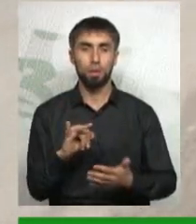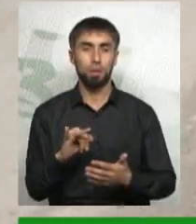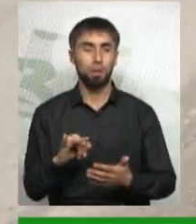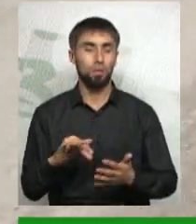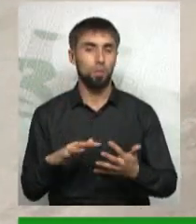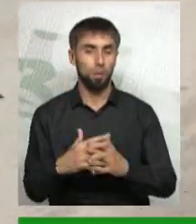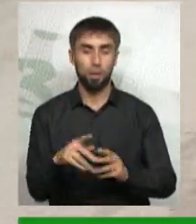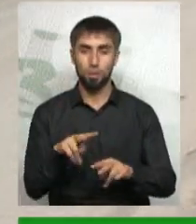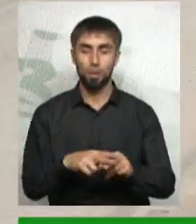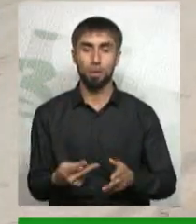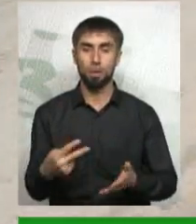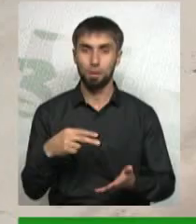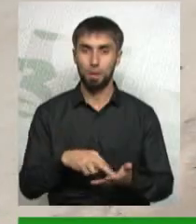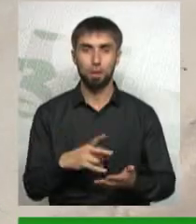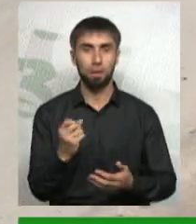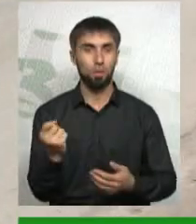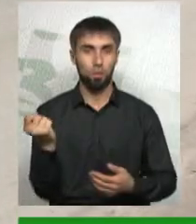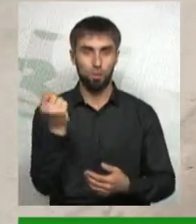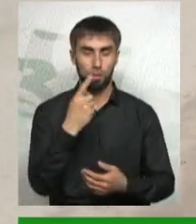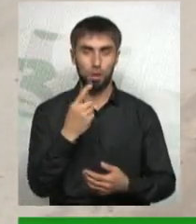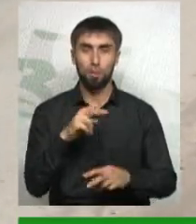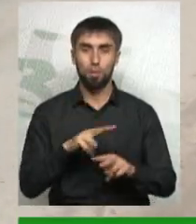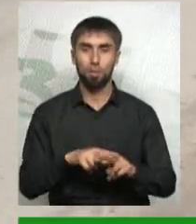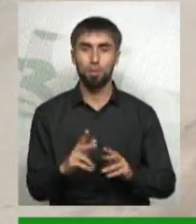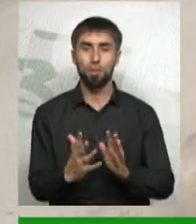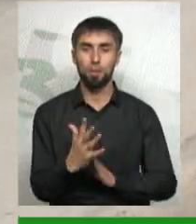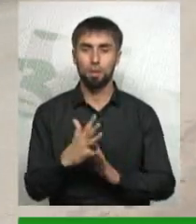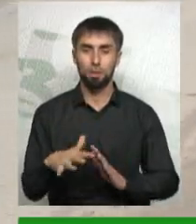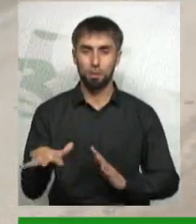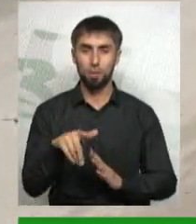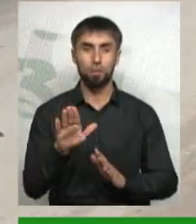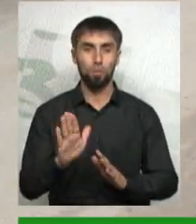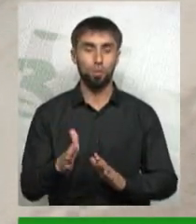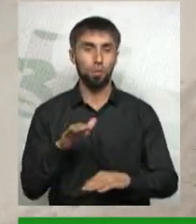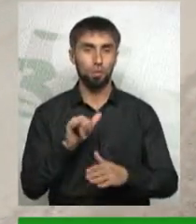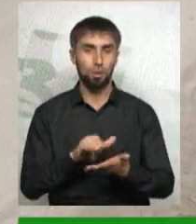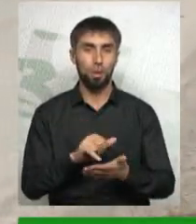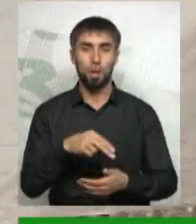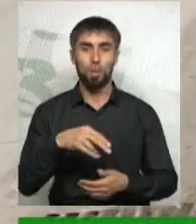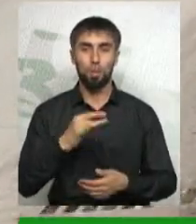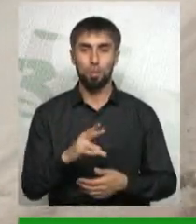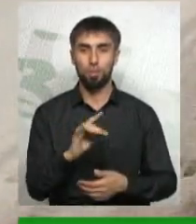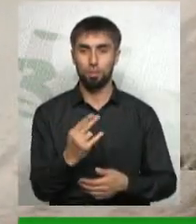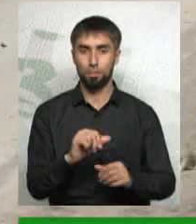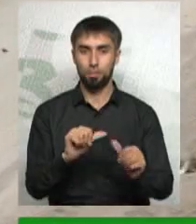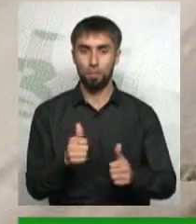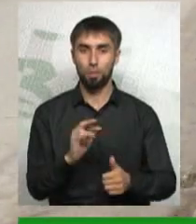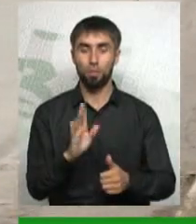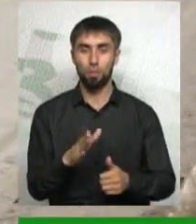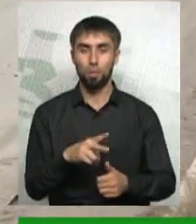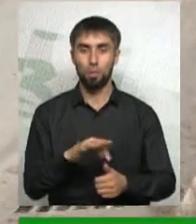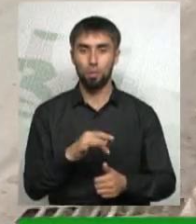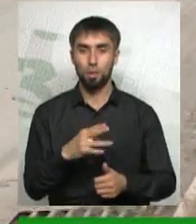то это место станет неузнаваемым. Вместо заросшей травы здесь будет расположен парк в национальном стиле. Он будет